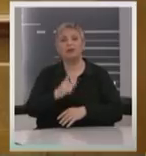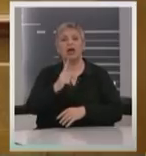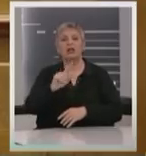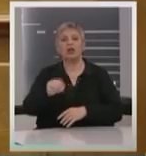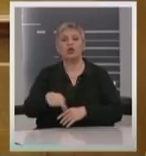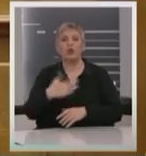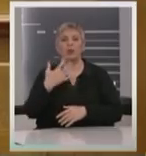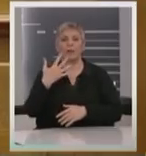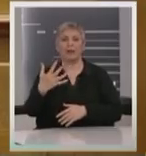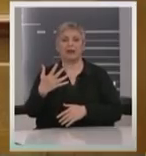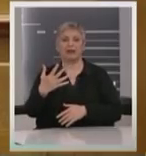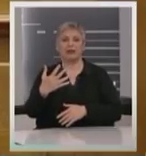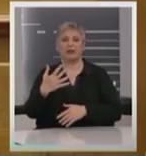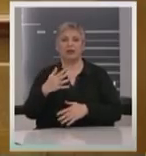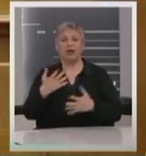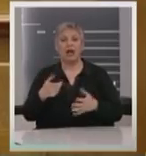ένα εξαιρετικά καλό